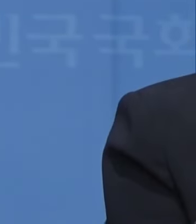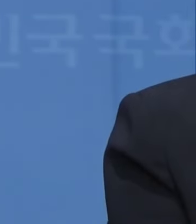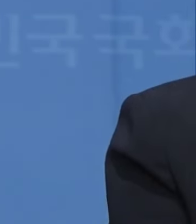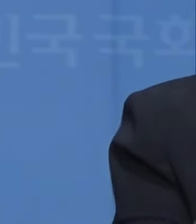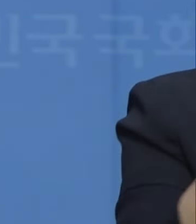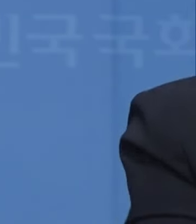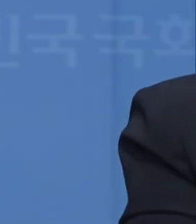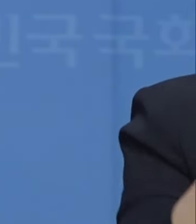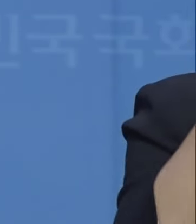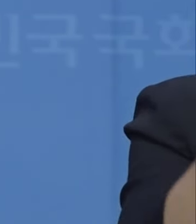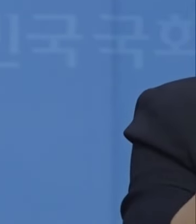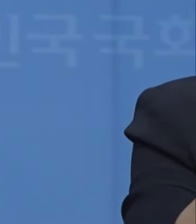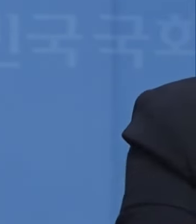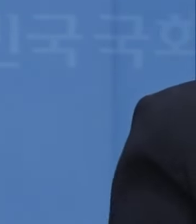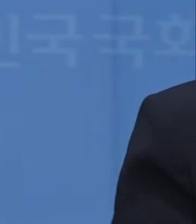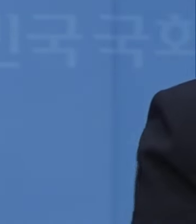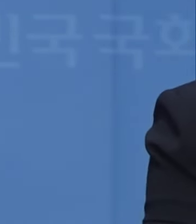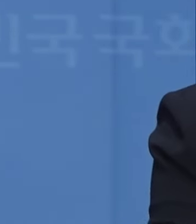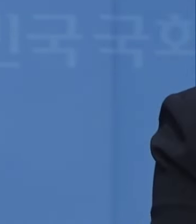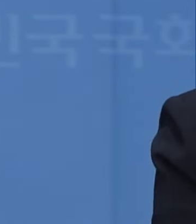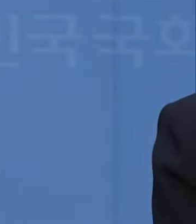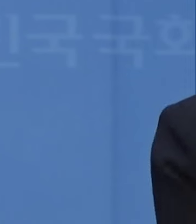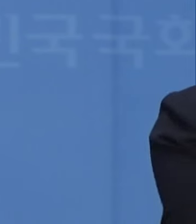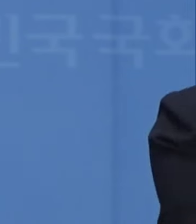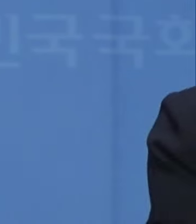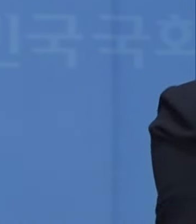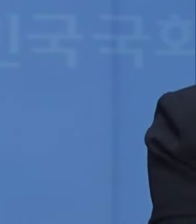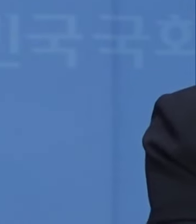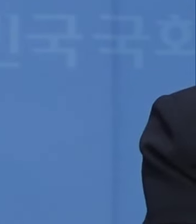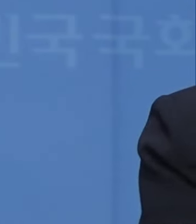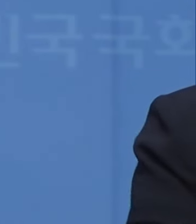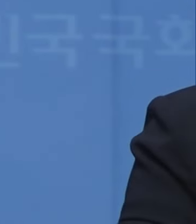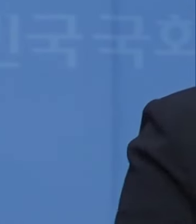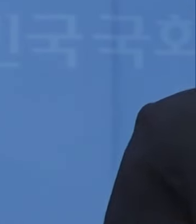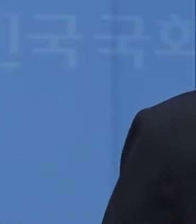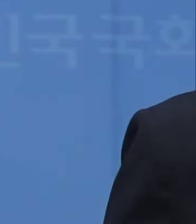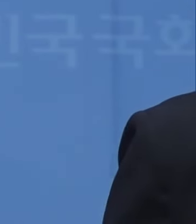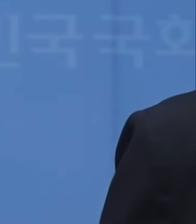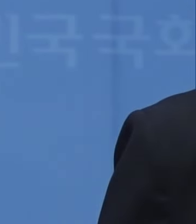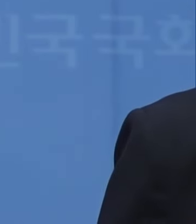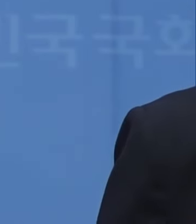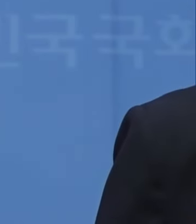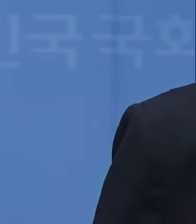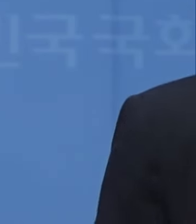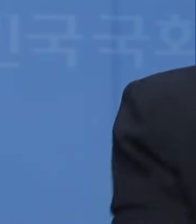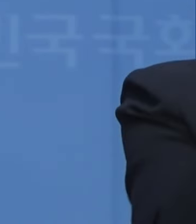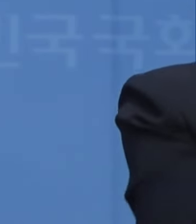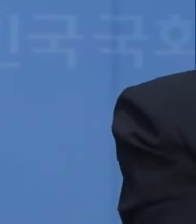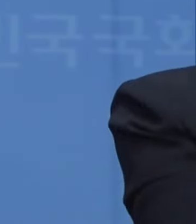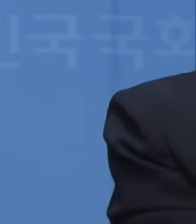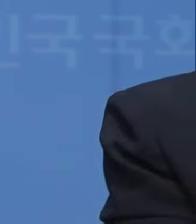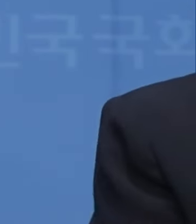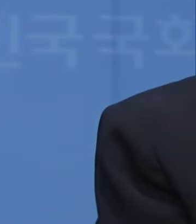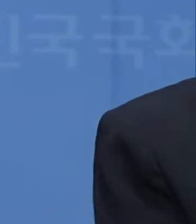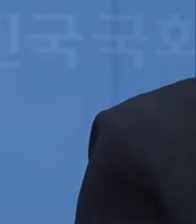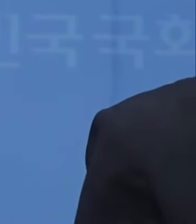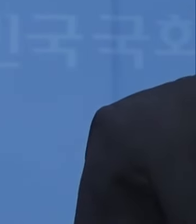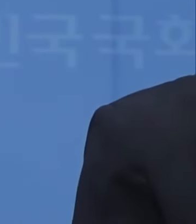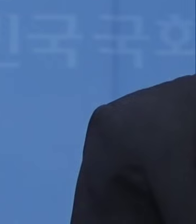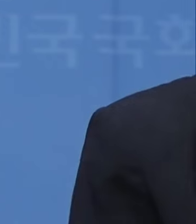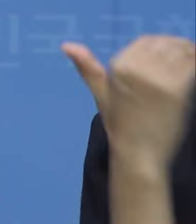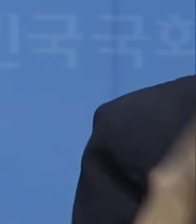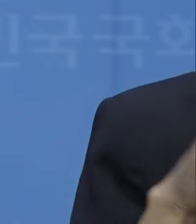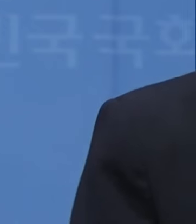무혐의 결정을 내린 과정도 전반적으로 들여다보겠습니다 경찰 수사심의위가 뒤늦게